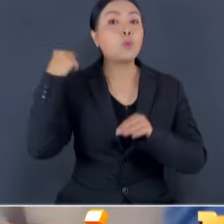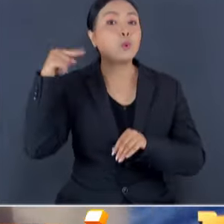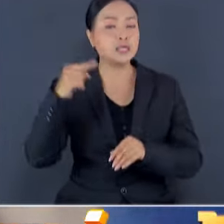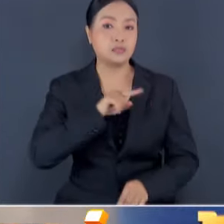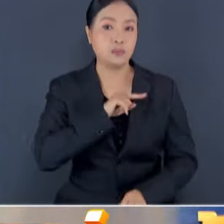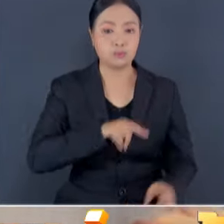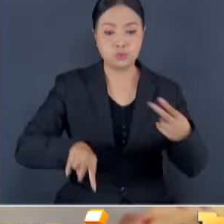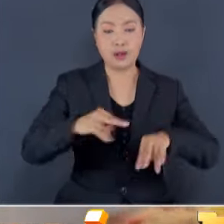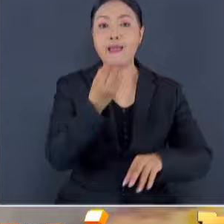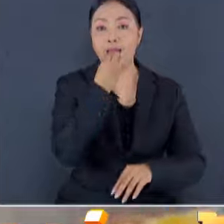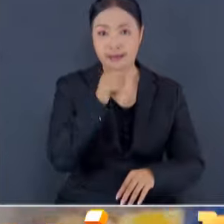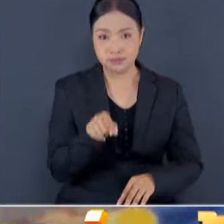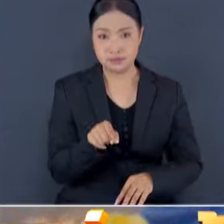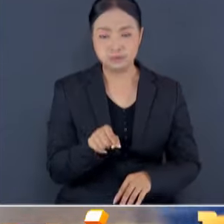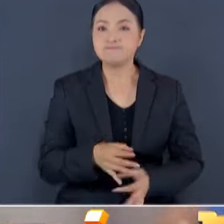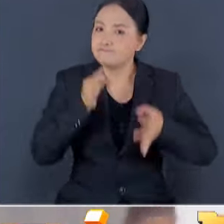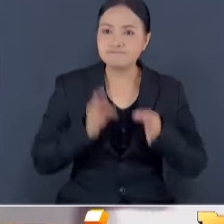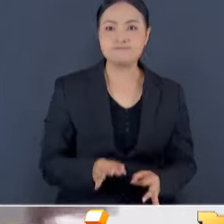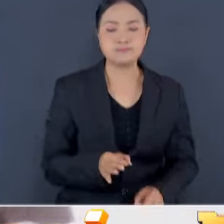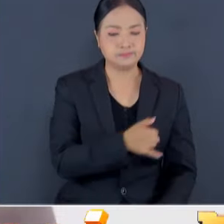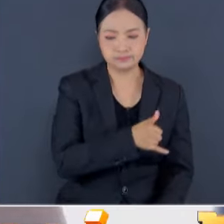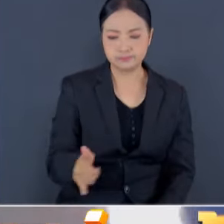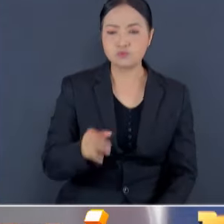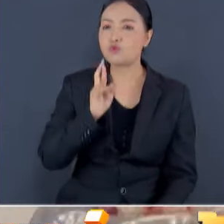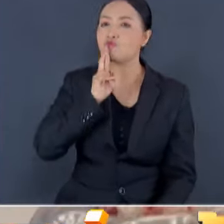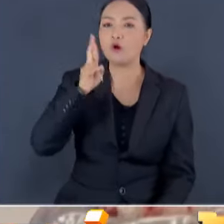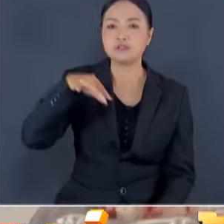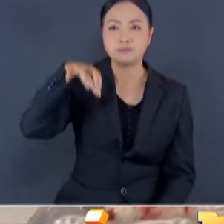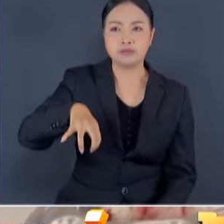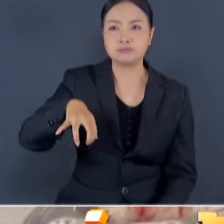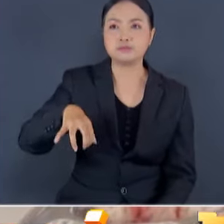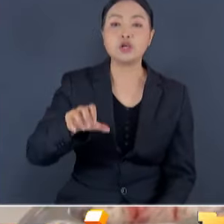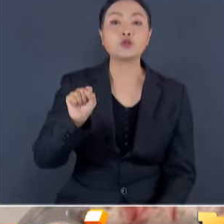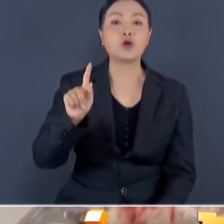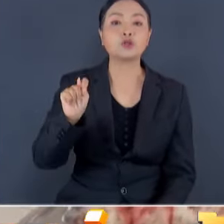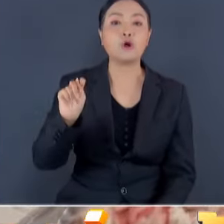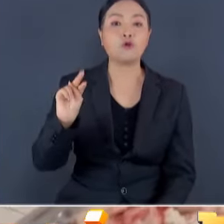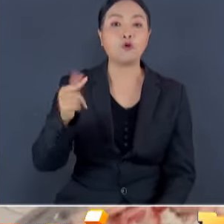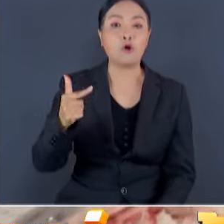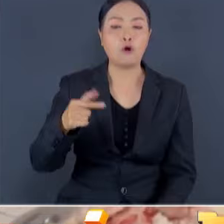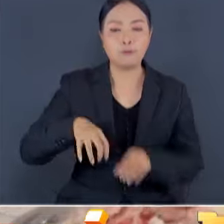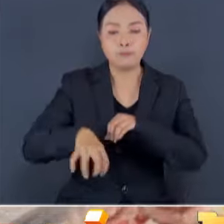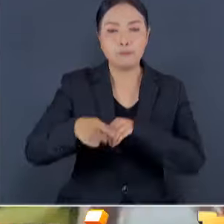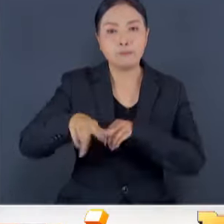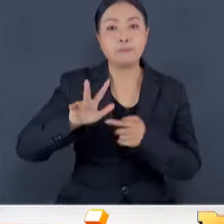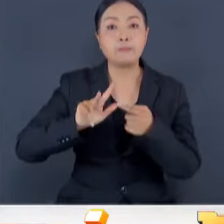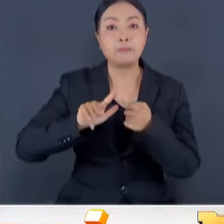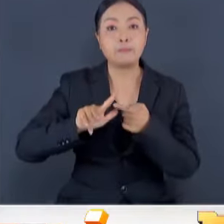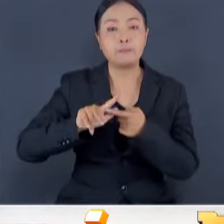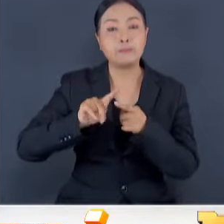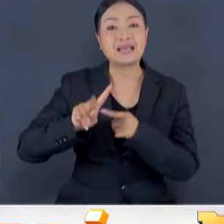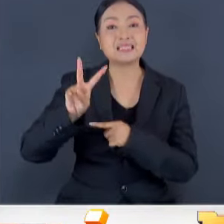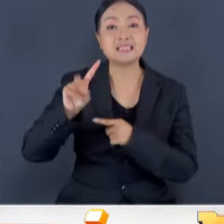ชอบการดูแลอาหารของโรงเรียนเธอตัดสินใจไปร้องเรียนต่อสำนักงานการตรวจเงินแผ่นดินภูมิภาคที่ 6ครับระบุว่าตั้งแต่